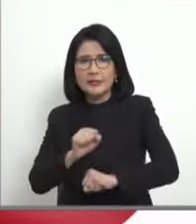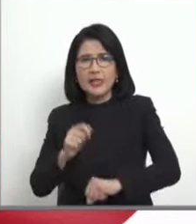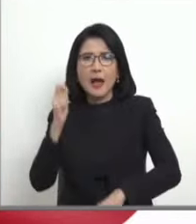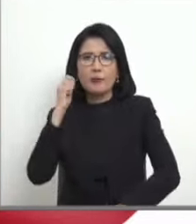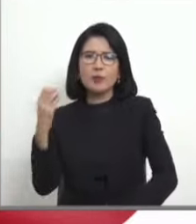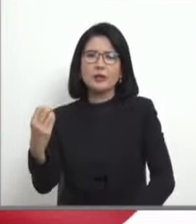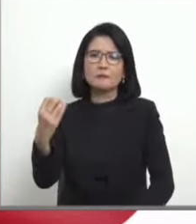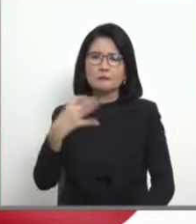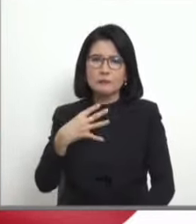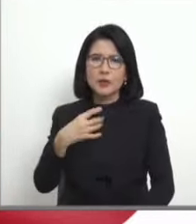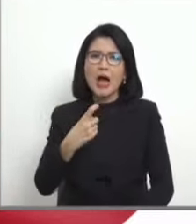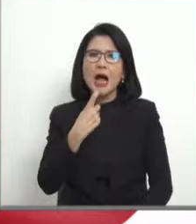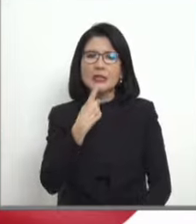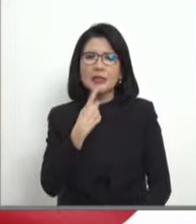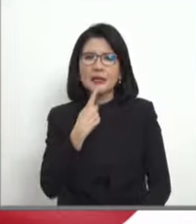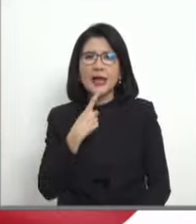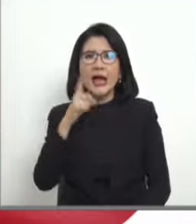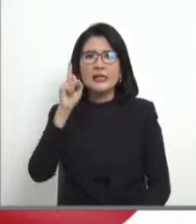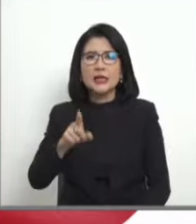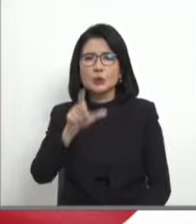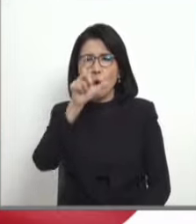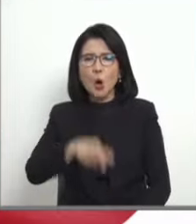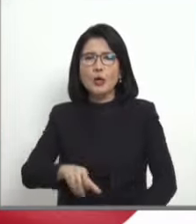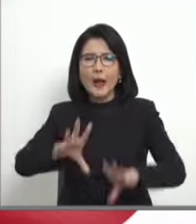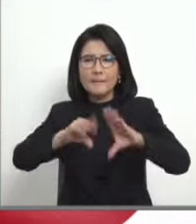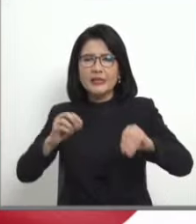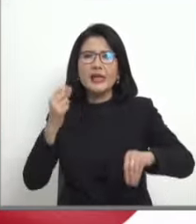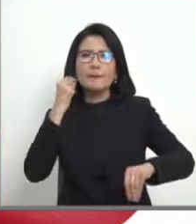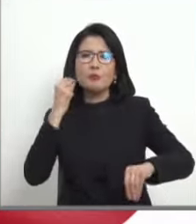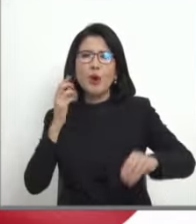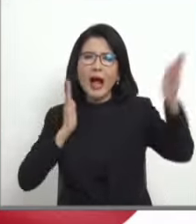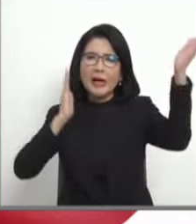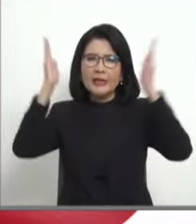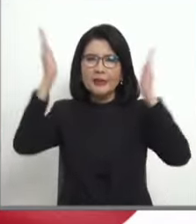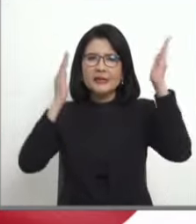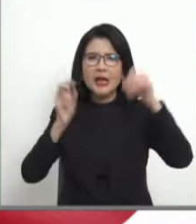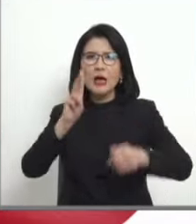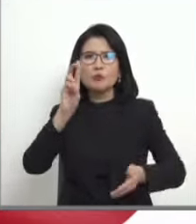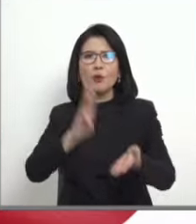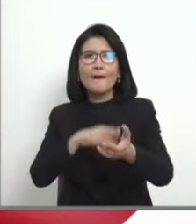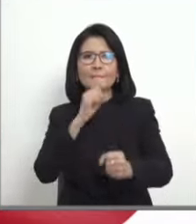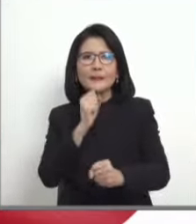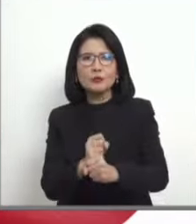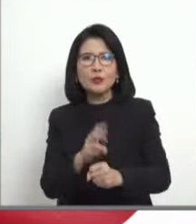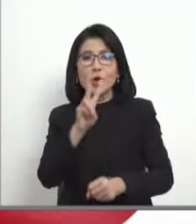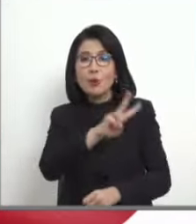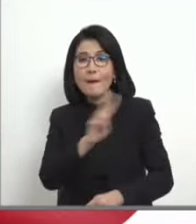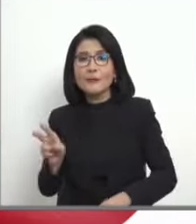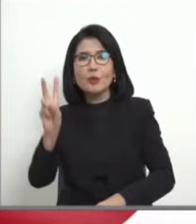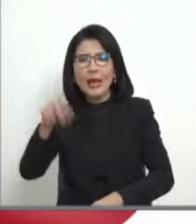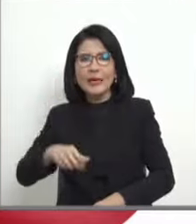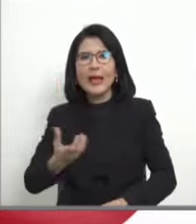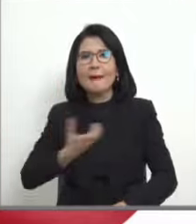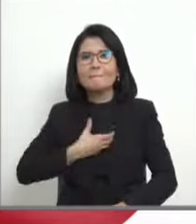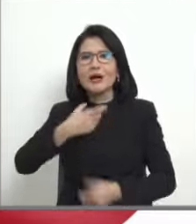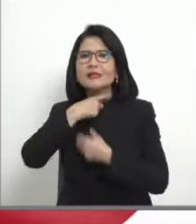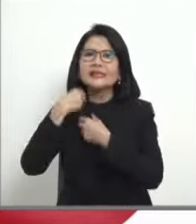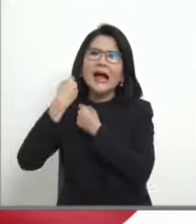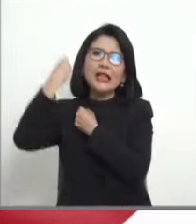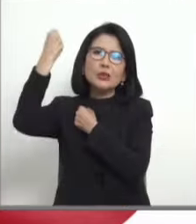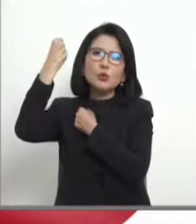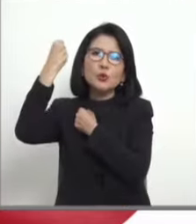tentang seorang pekerja perempuan di Malaysia yang 2 minggu lagi mau digantung Kalau tidak ada berita dari